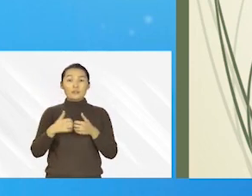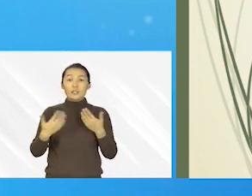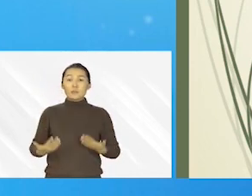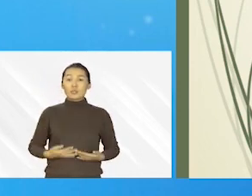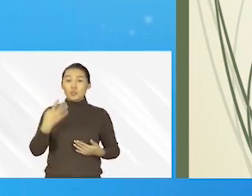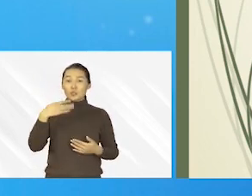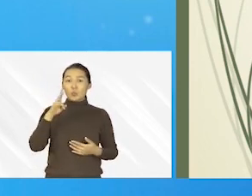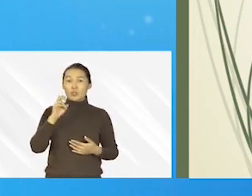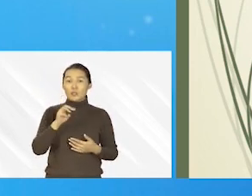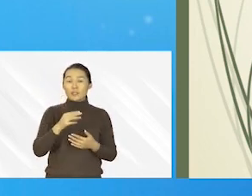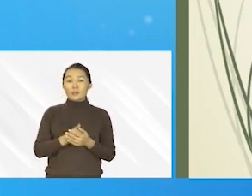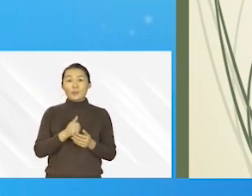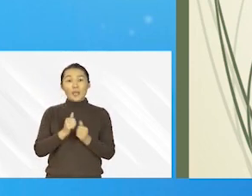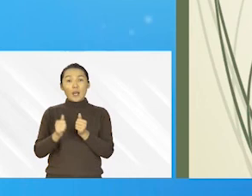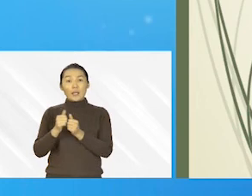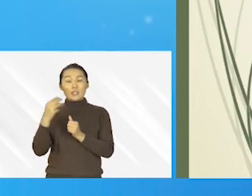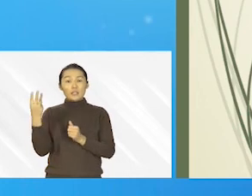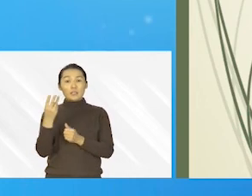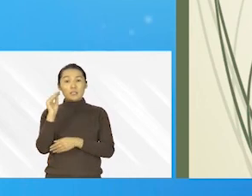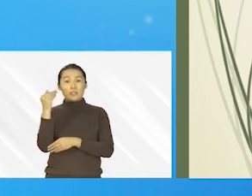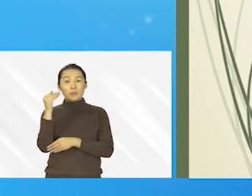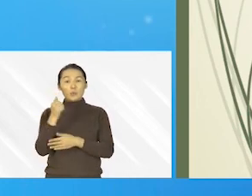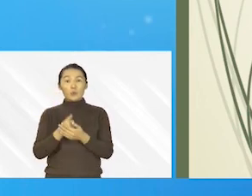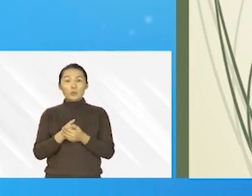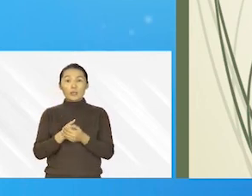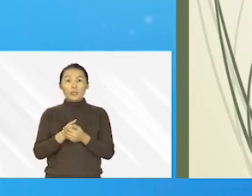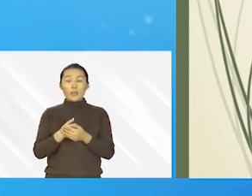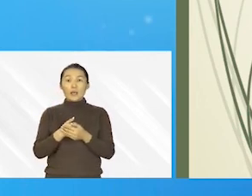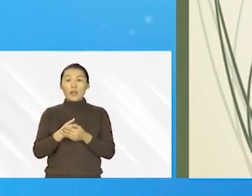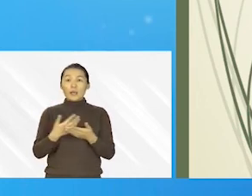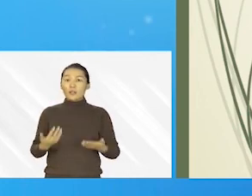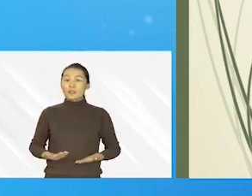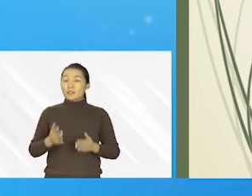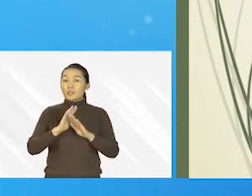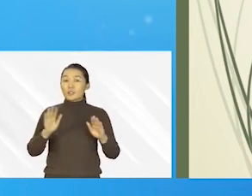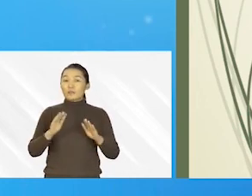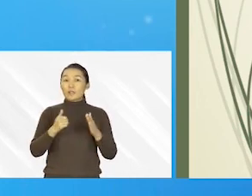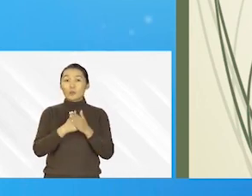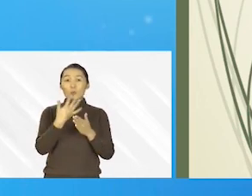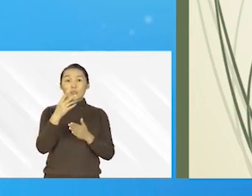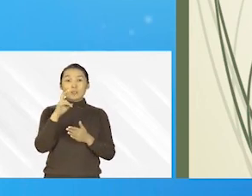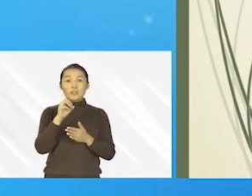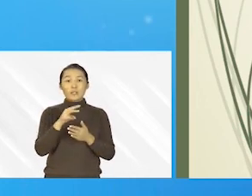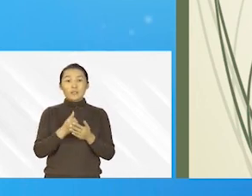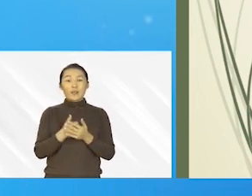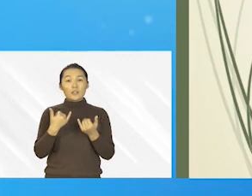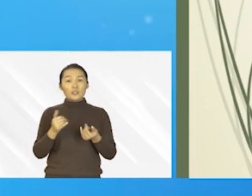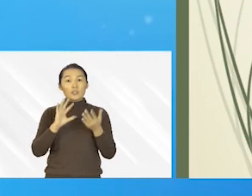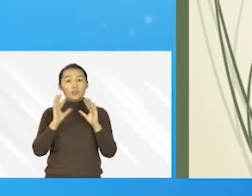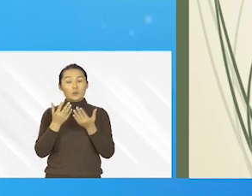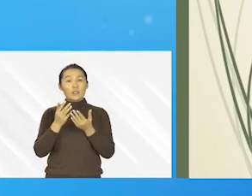40 лет, а каждый третий ребенок не проходил и рубеж 5 лет. Сейчас ситуация значительно